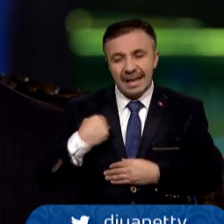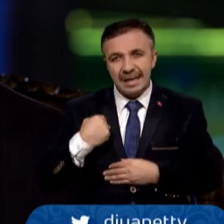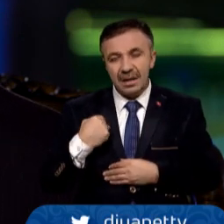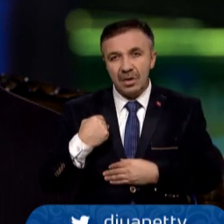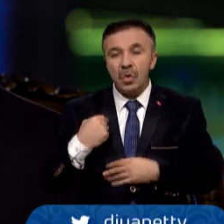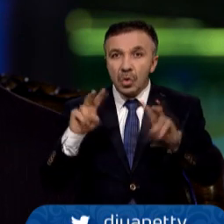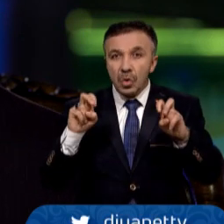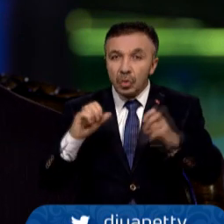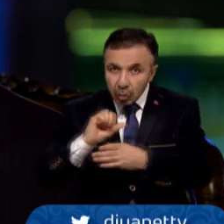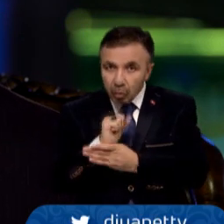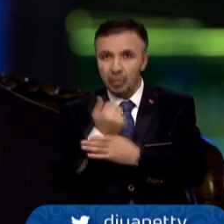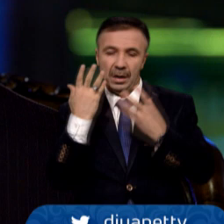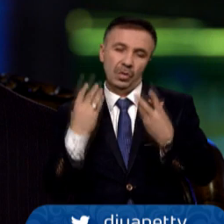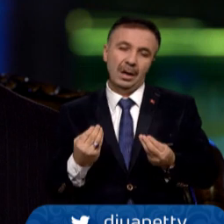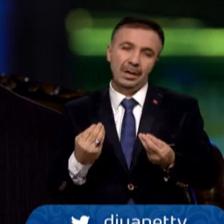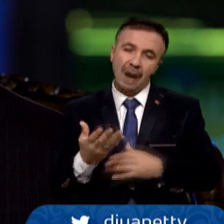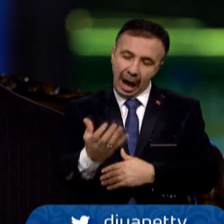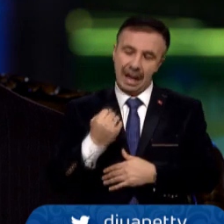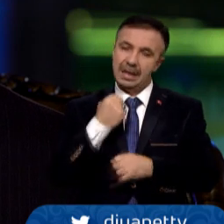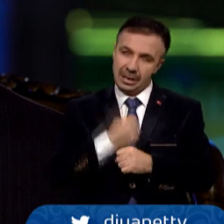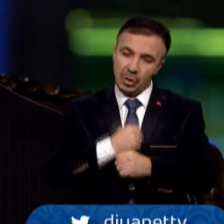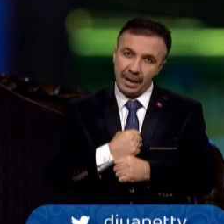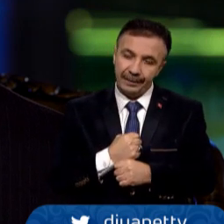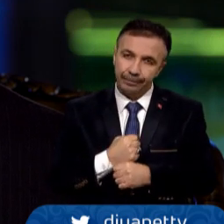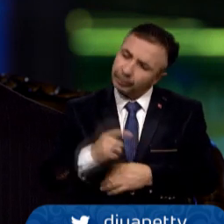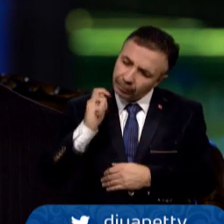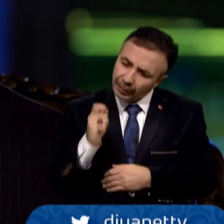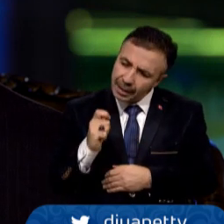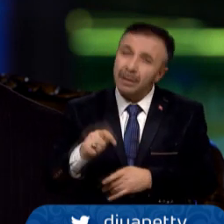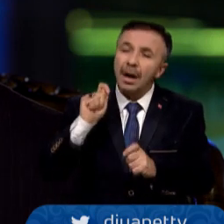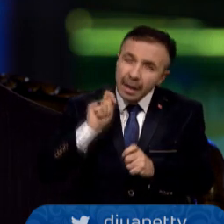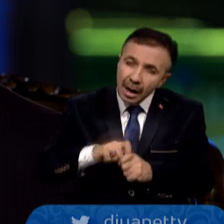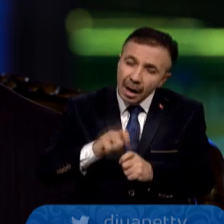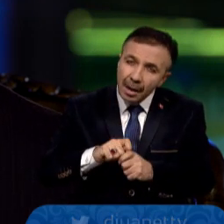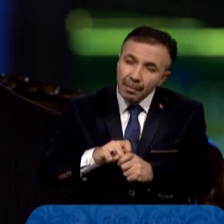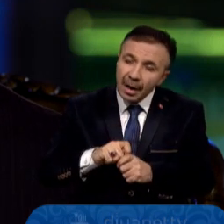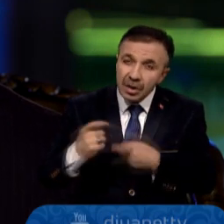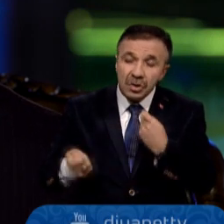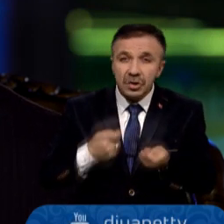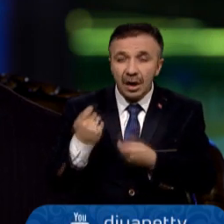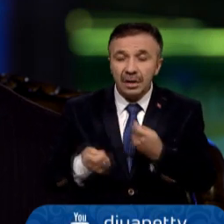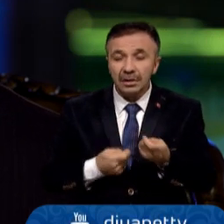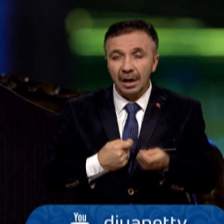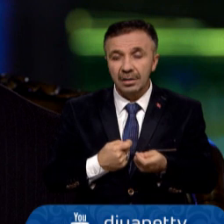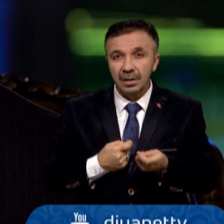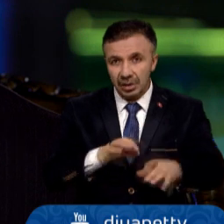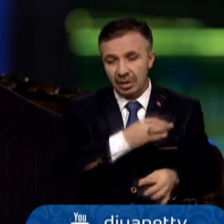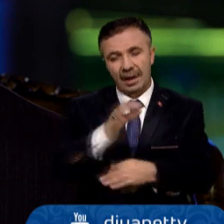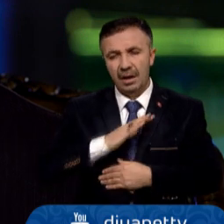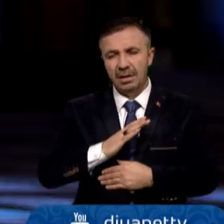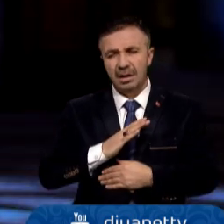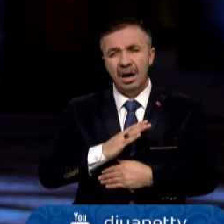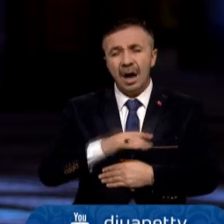konunun uzmanı olan aldığı görevi gerçekten yerine getirmeye çalışan Aynen